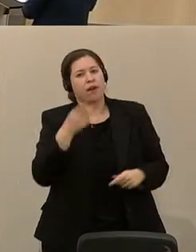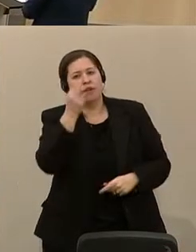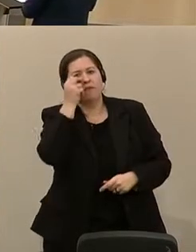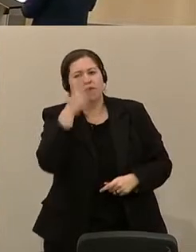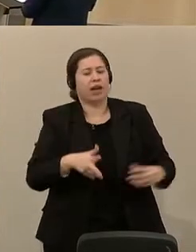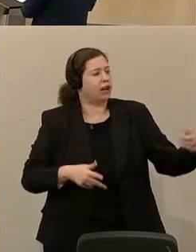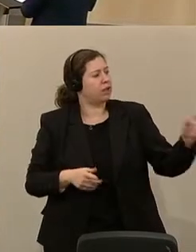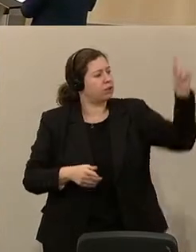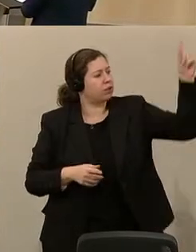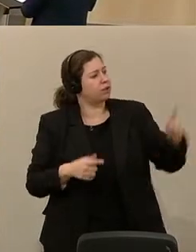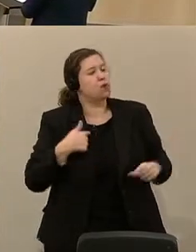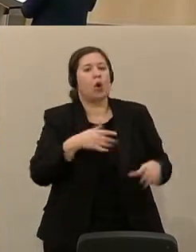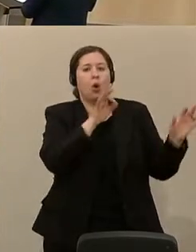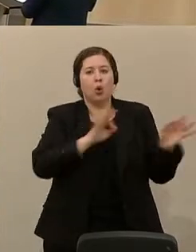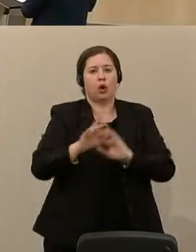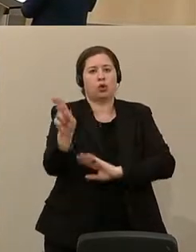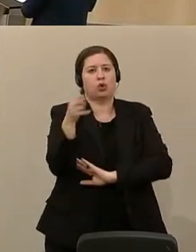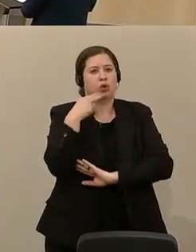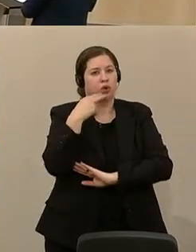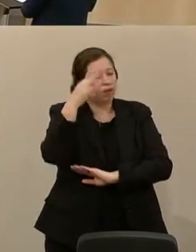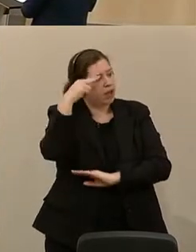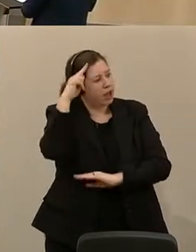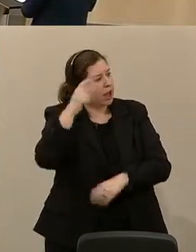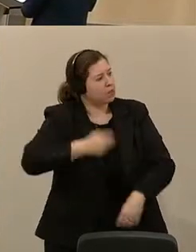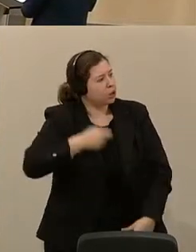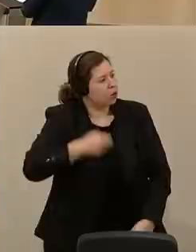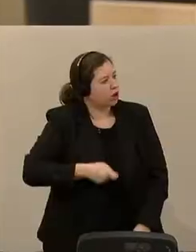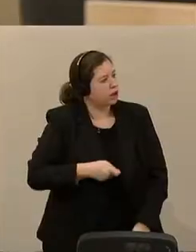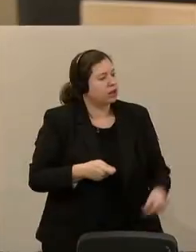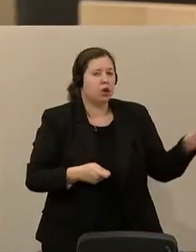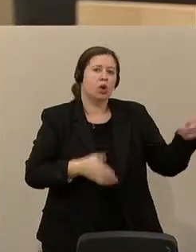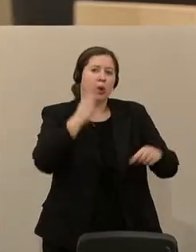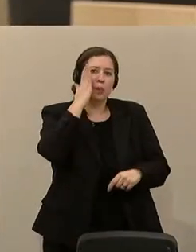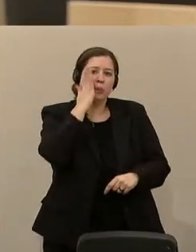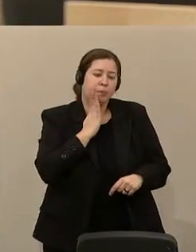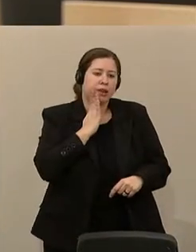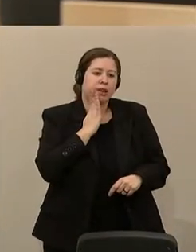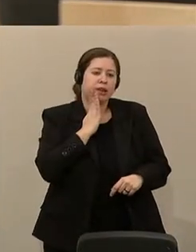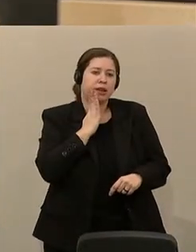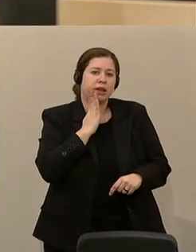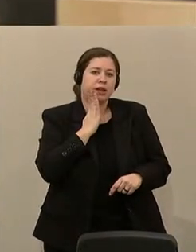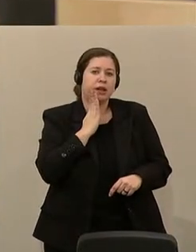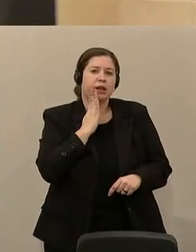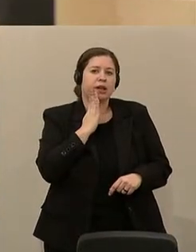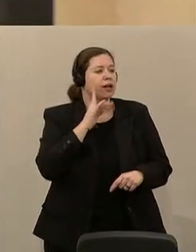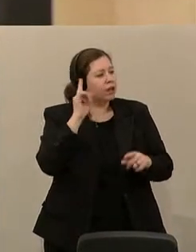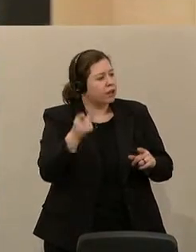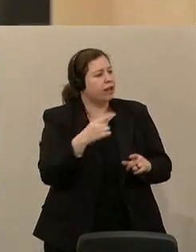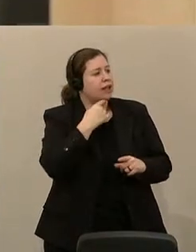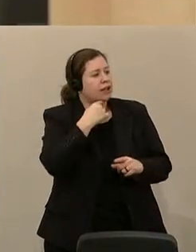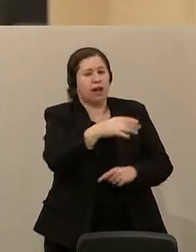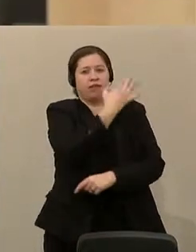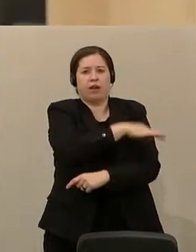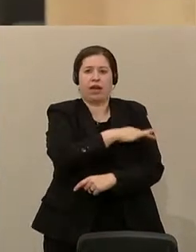Ich erteile Ihnen einen Verordnungsruf, Herr Abgeordneter. Und ich bitte Sie, endlich ausreden zu